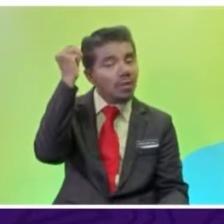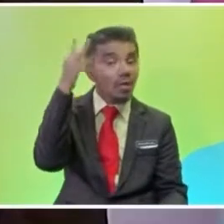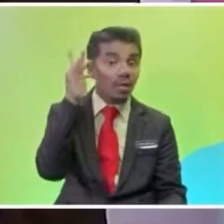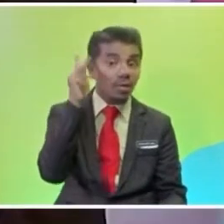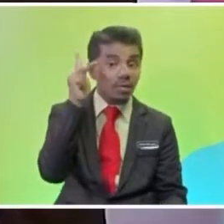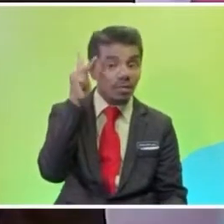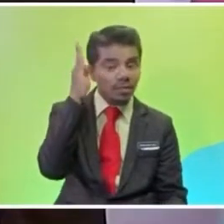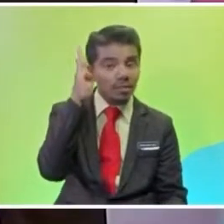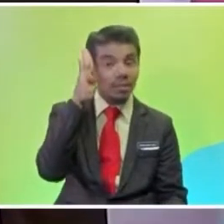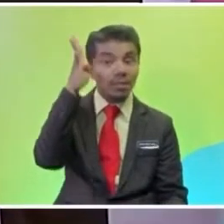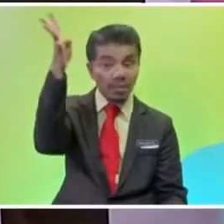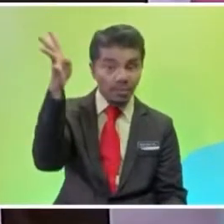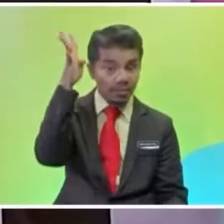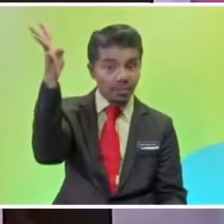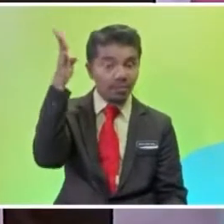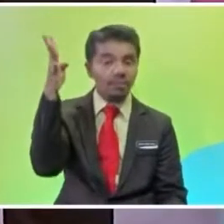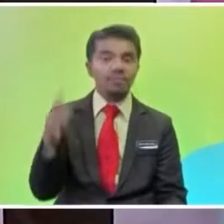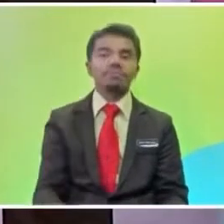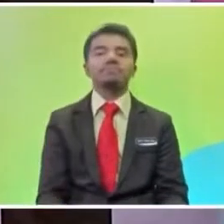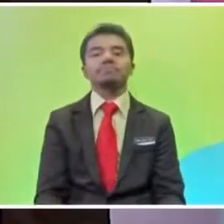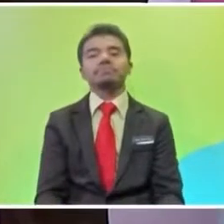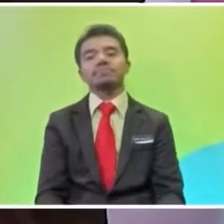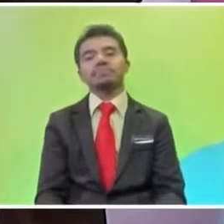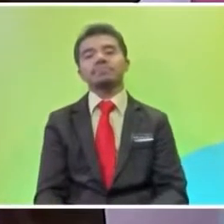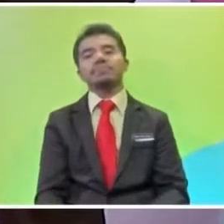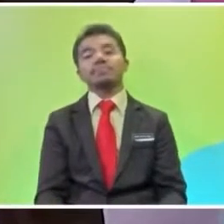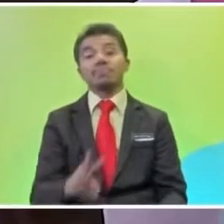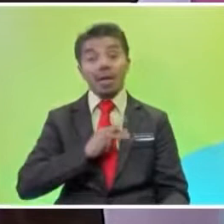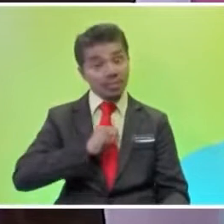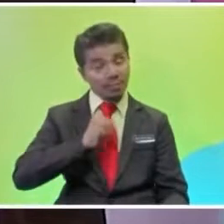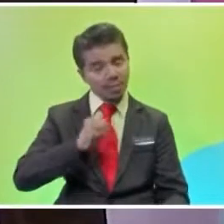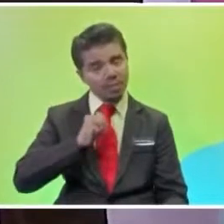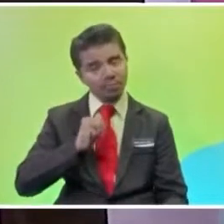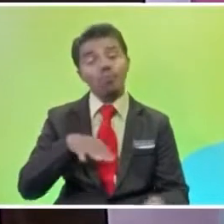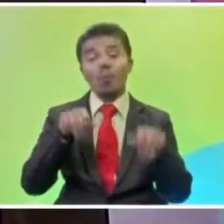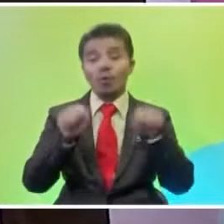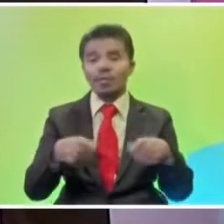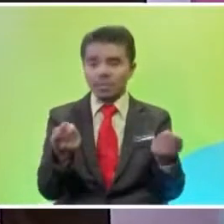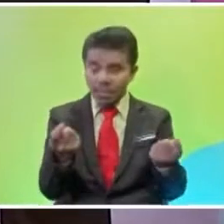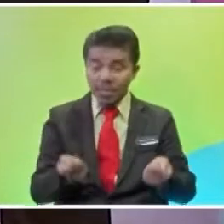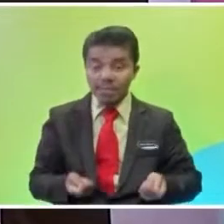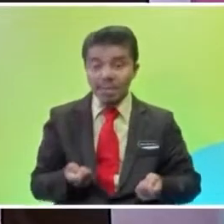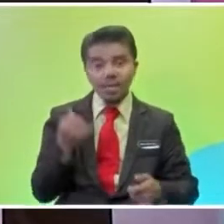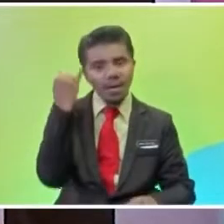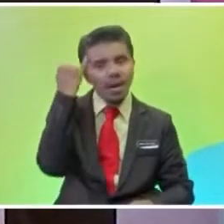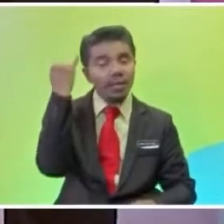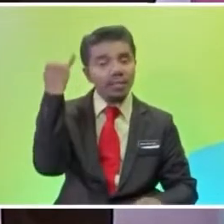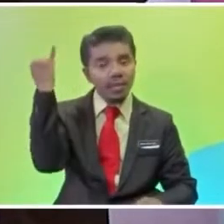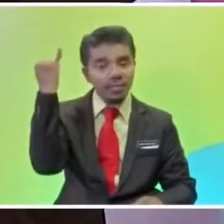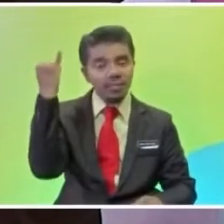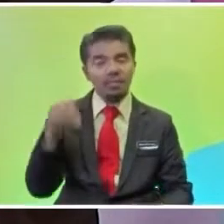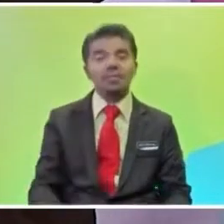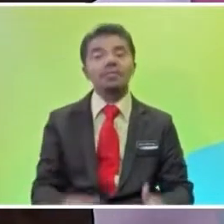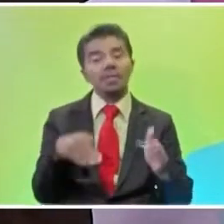kita terima semua ide murid-murid tersebut supaya kita beritahu sejauh mana kefahaman murid terhadap topik yang diajak